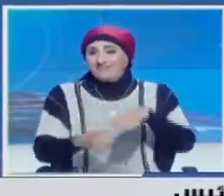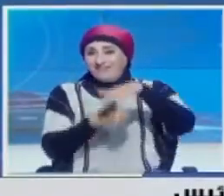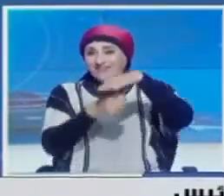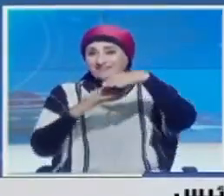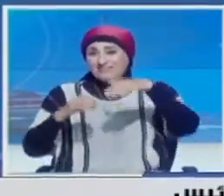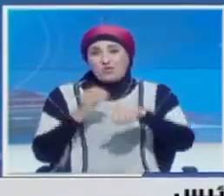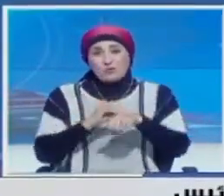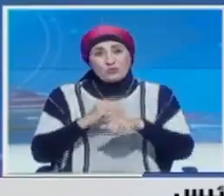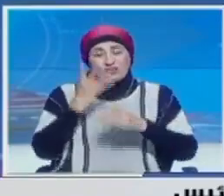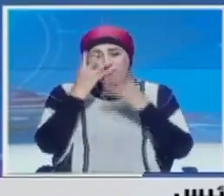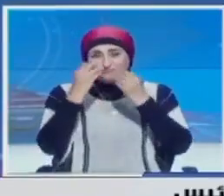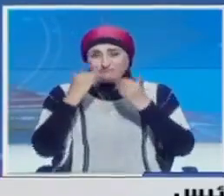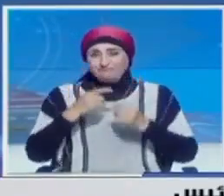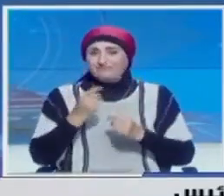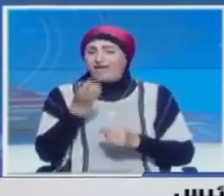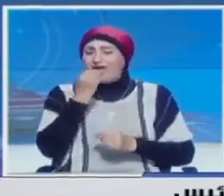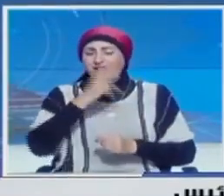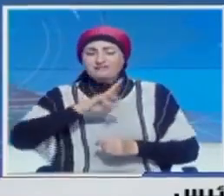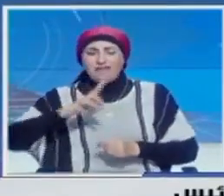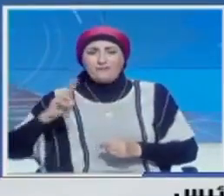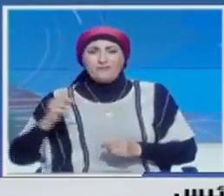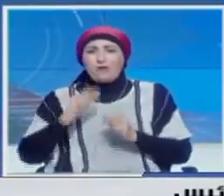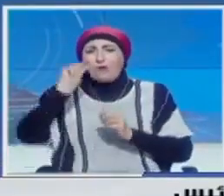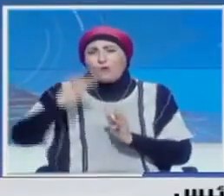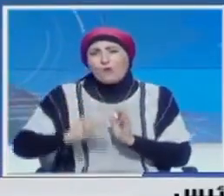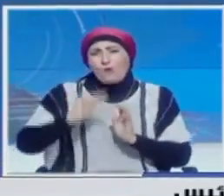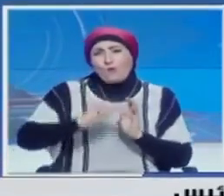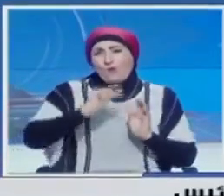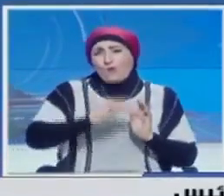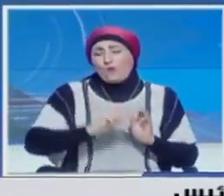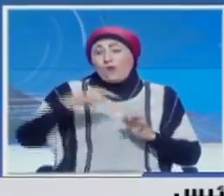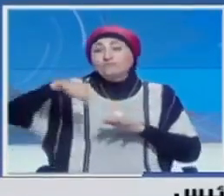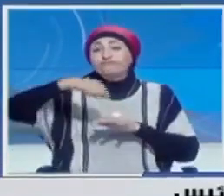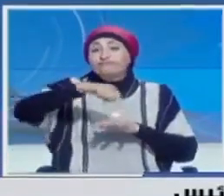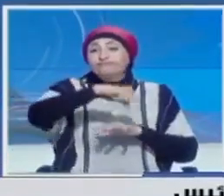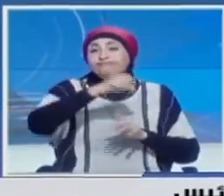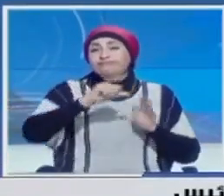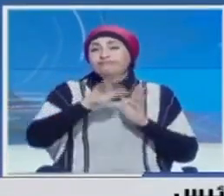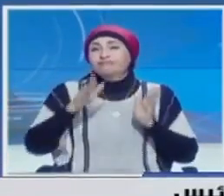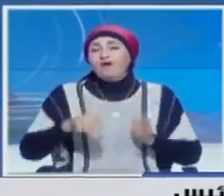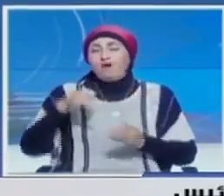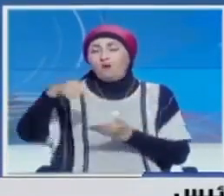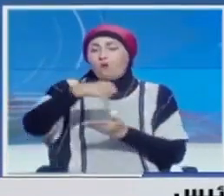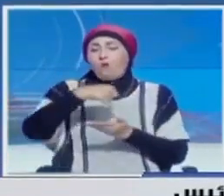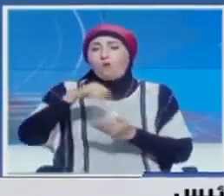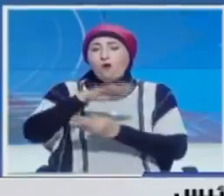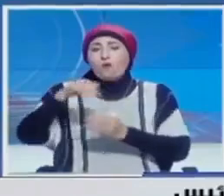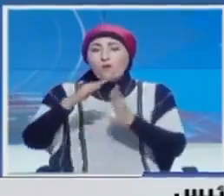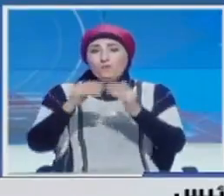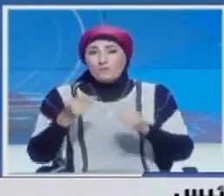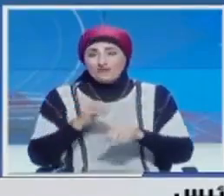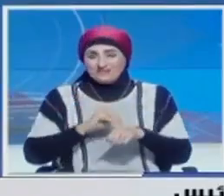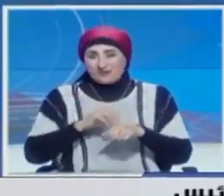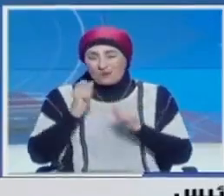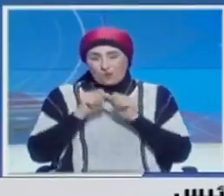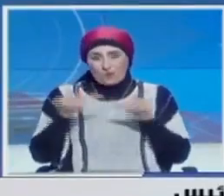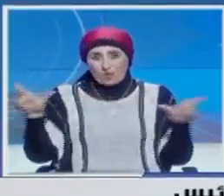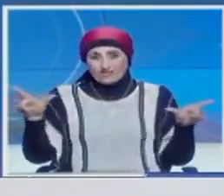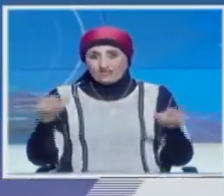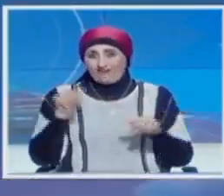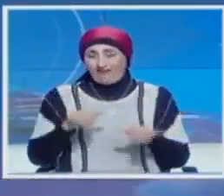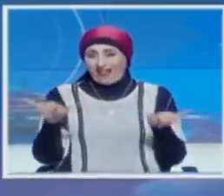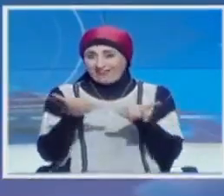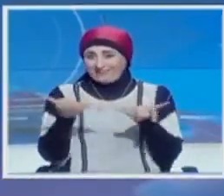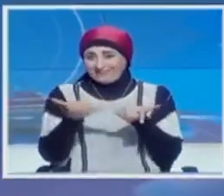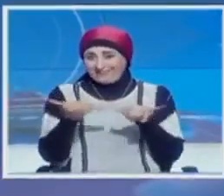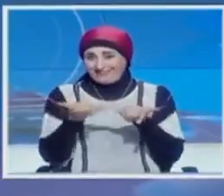احتياجات المواطنين بأسعار مخفضة في كافة السلاسل والمنافذ المشاركة على مستوى الجمهورية والموضحة على موقع